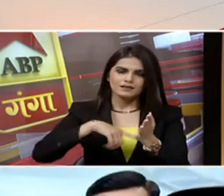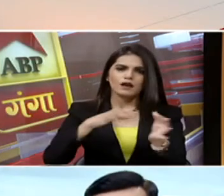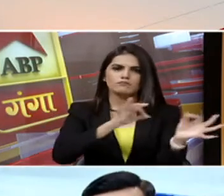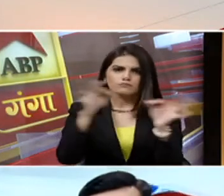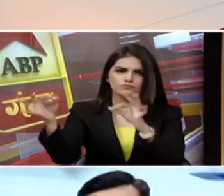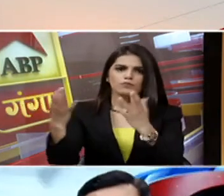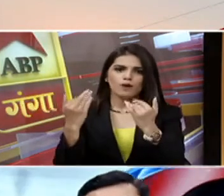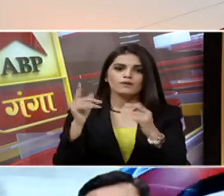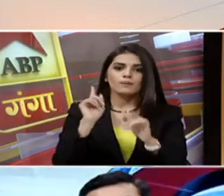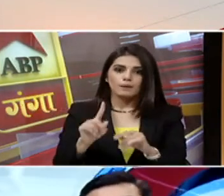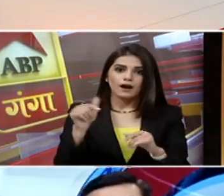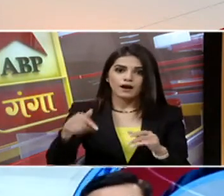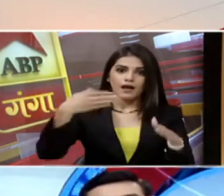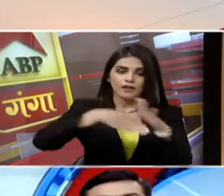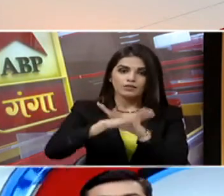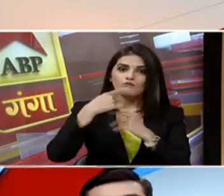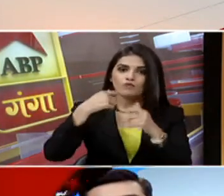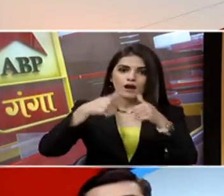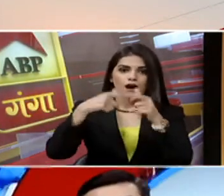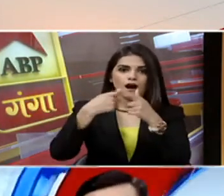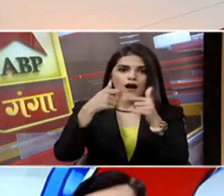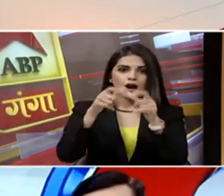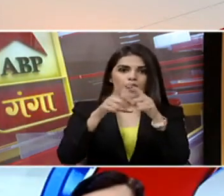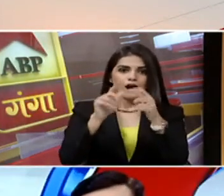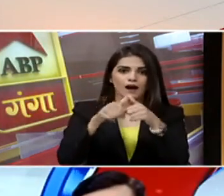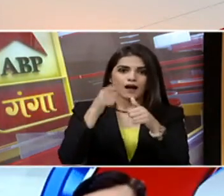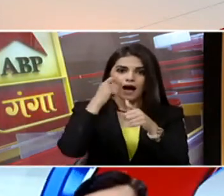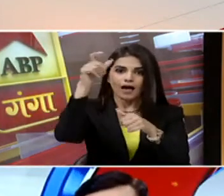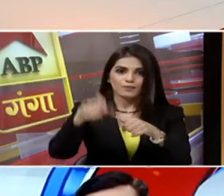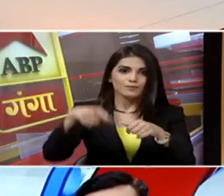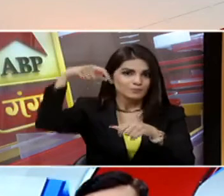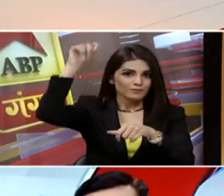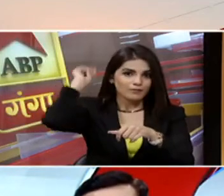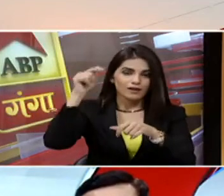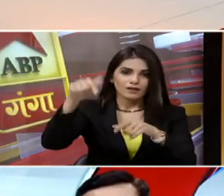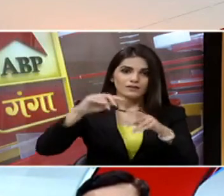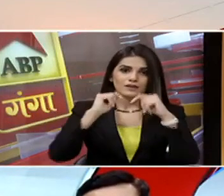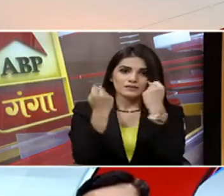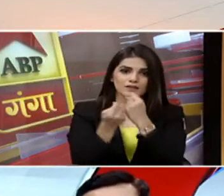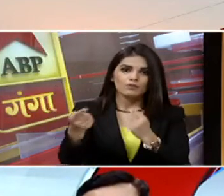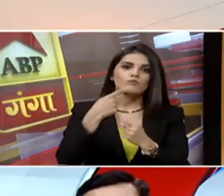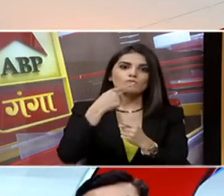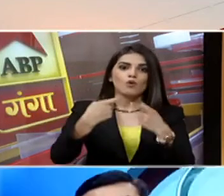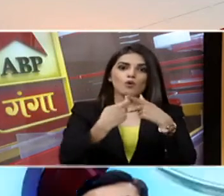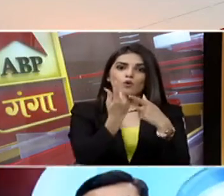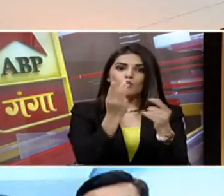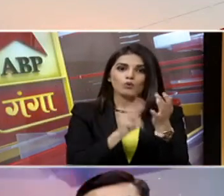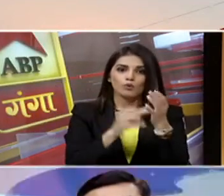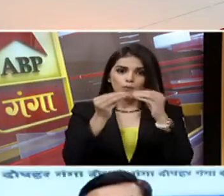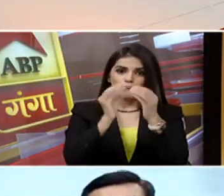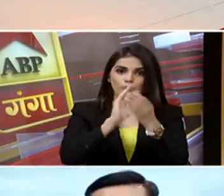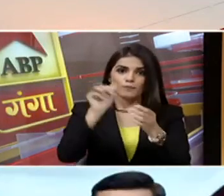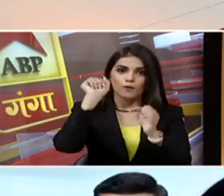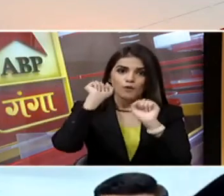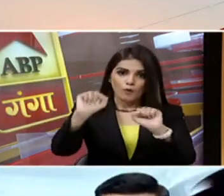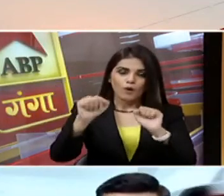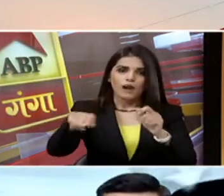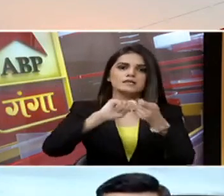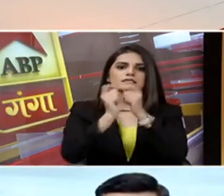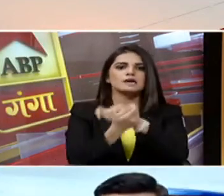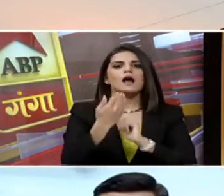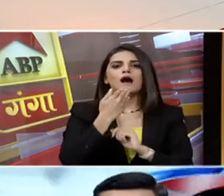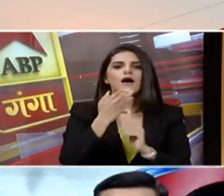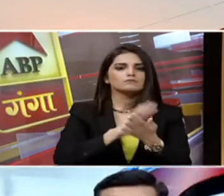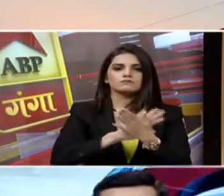इस बीच अखाड़ा परिषद की तरफ से कहा गया है कि कुंभ की तारीखों में कोई बदलाव नहीं